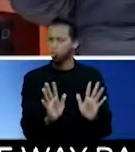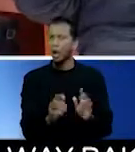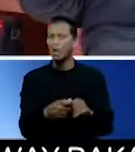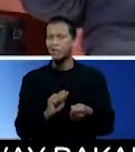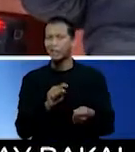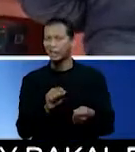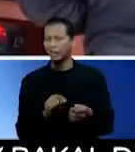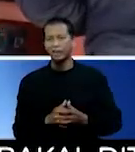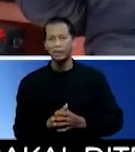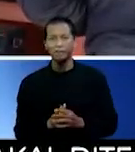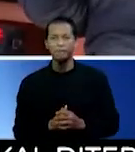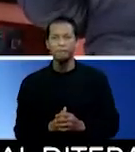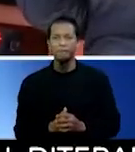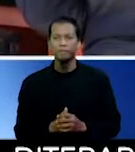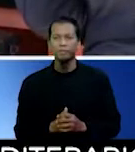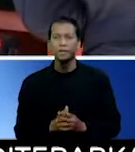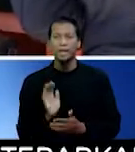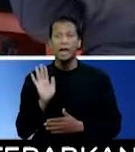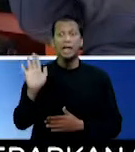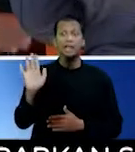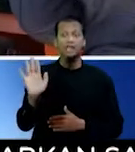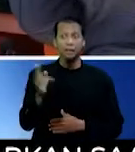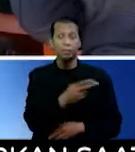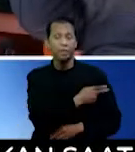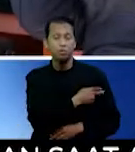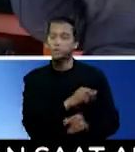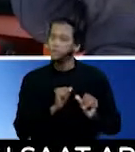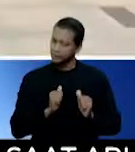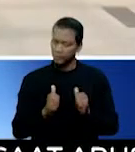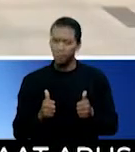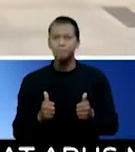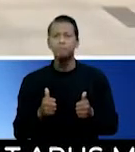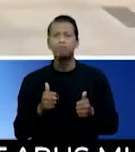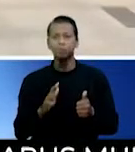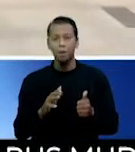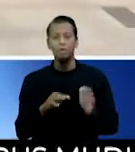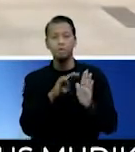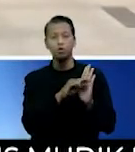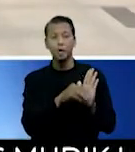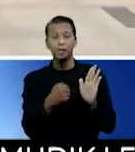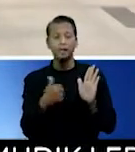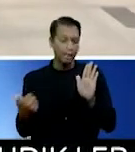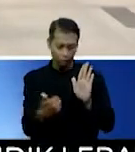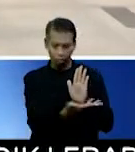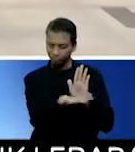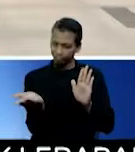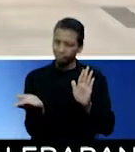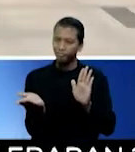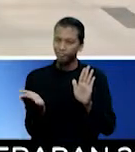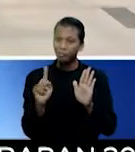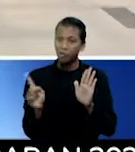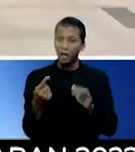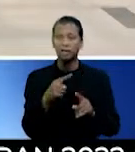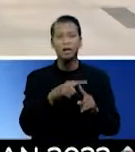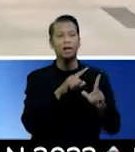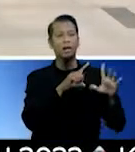ini. Dan juga nantinya antisipasi pastinya untuk protokol kesehatan sudah dilakukan. Semenjak tanggal 5